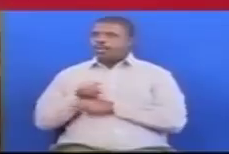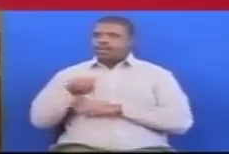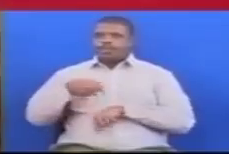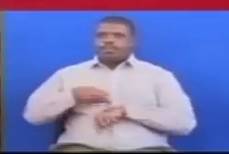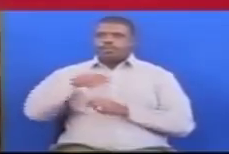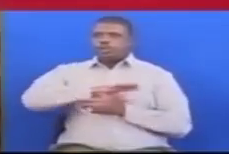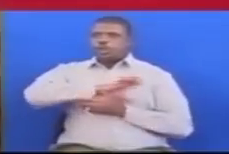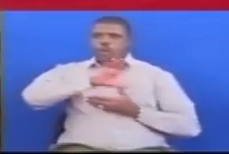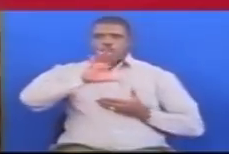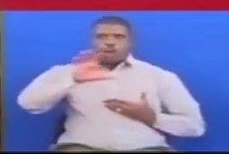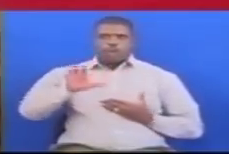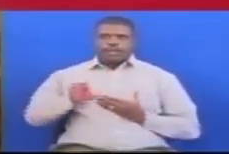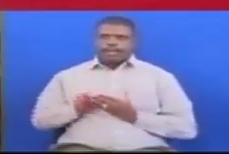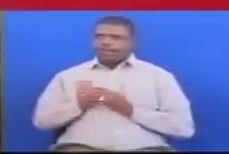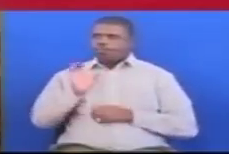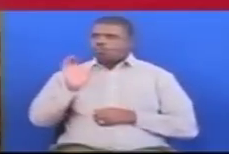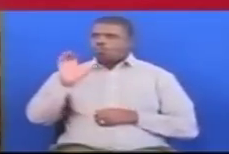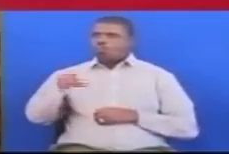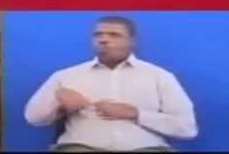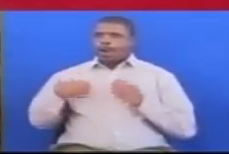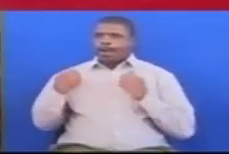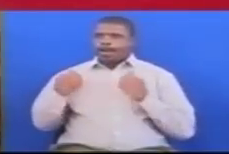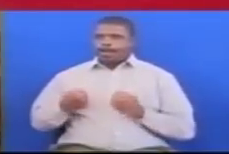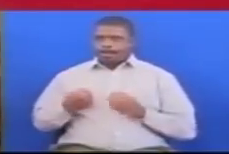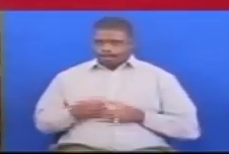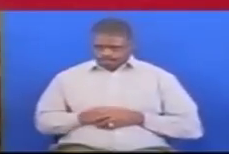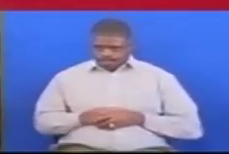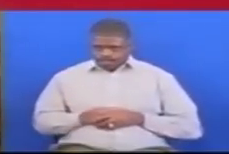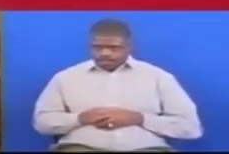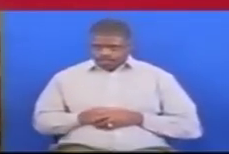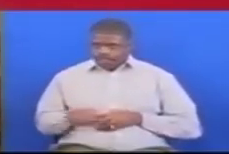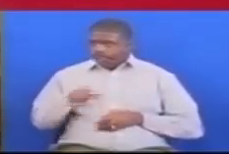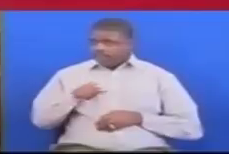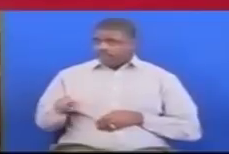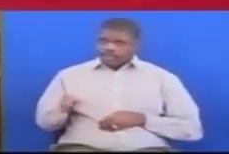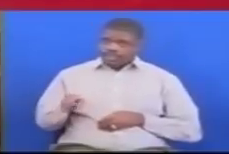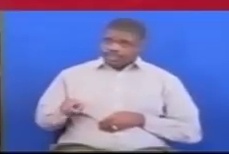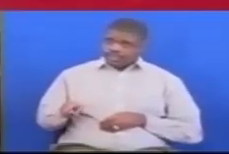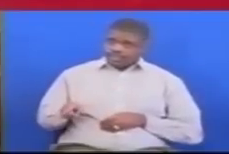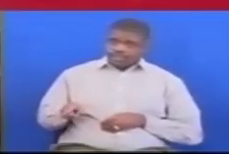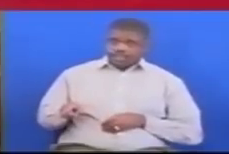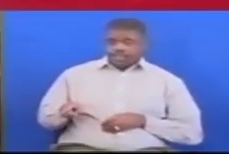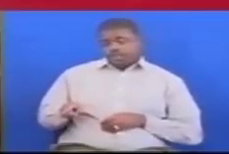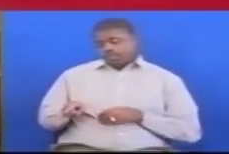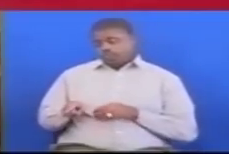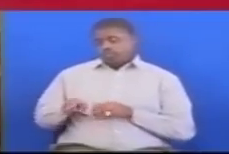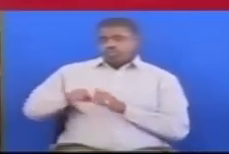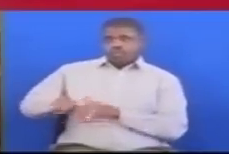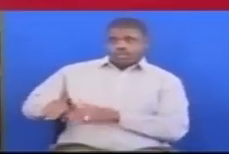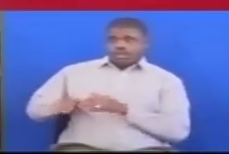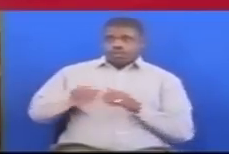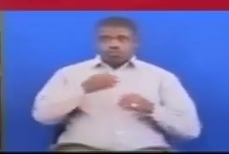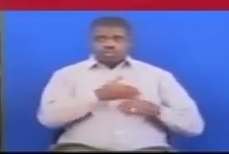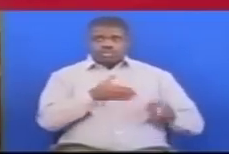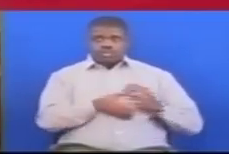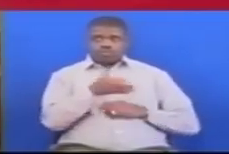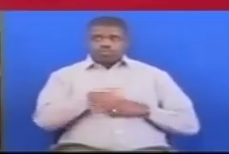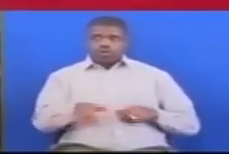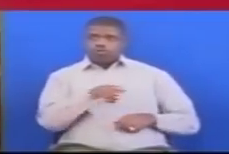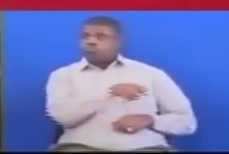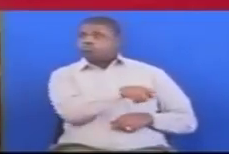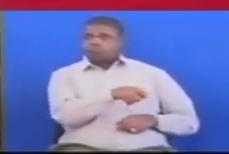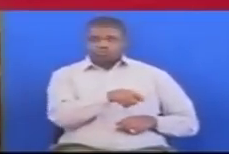cha mwaka. Kazi za usanifu wa bwawa pamoja na ulipaji wa fidia kwa wakazi watakaopisha ujenzi wa bwawa hilo